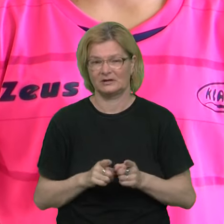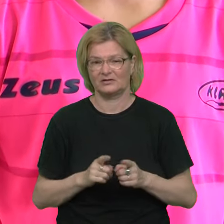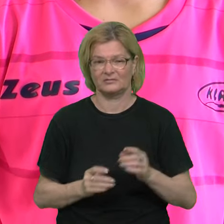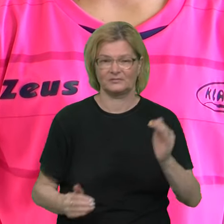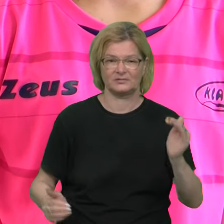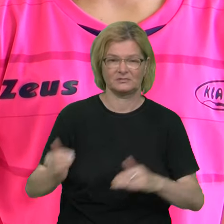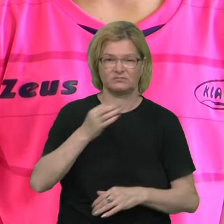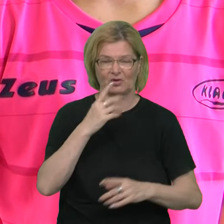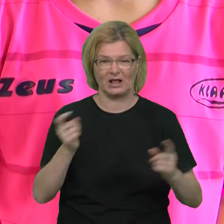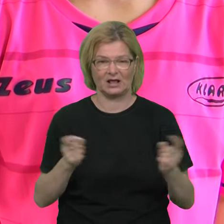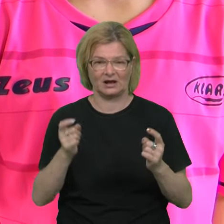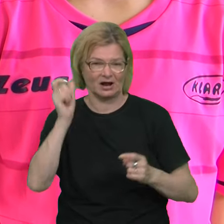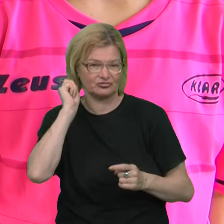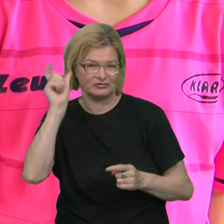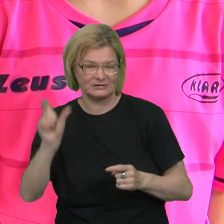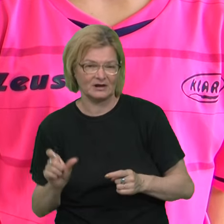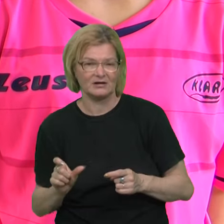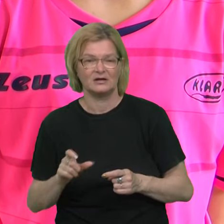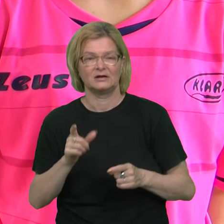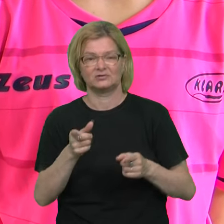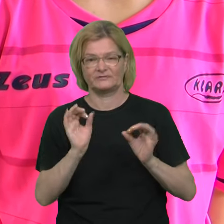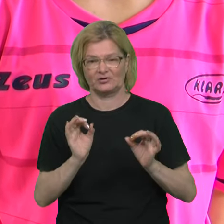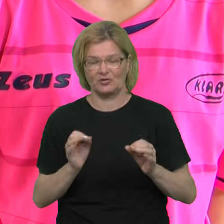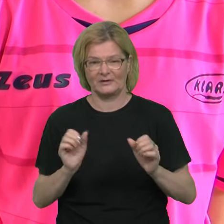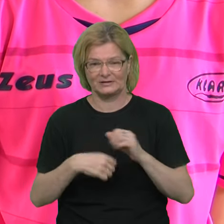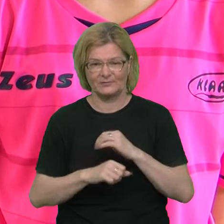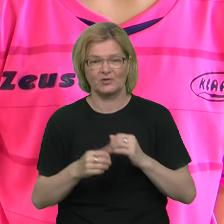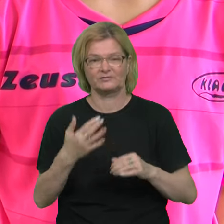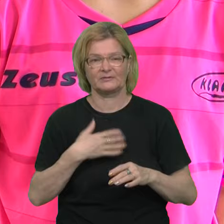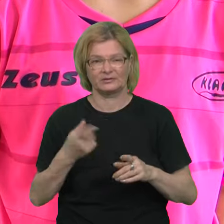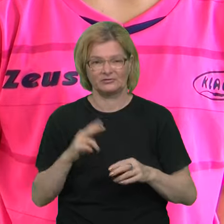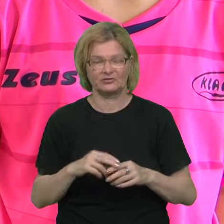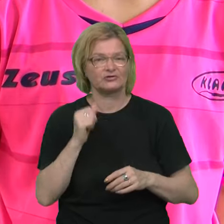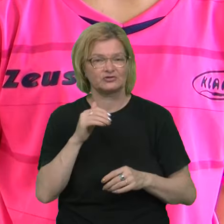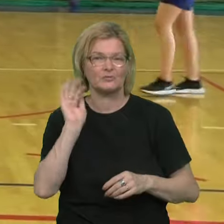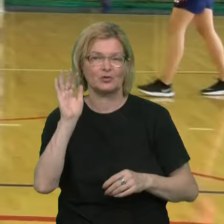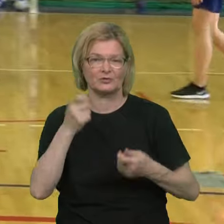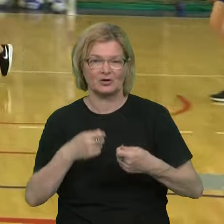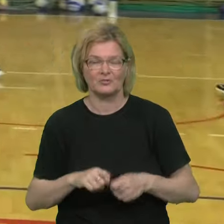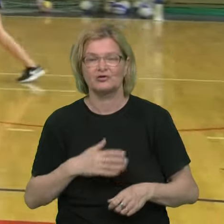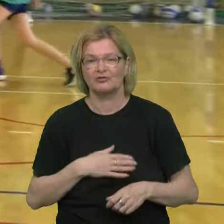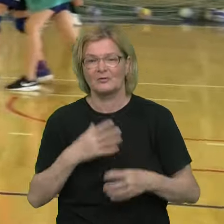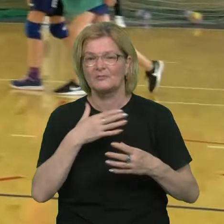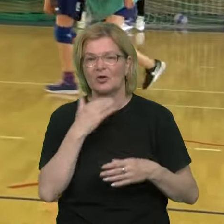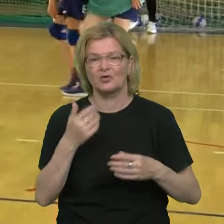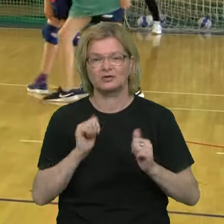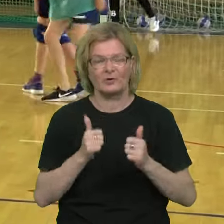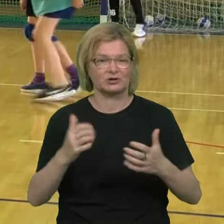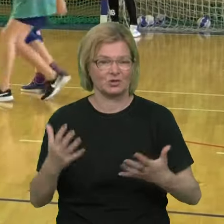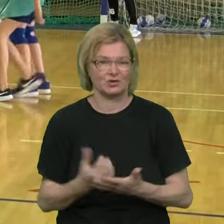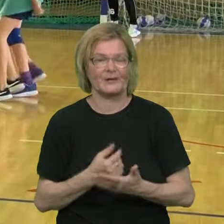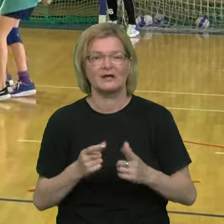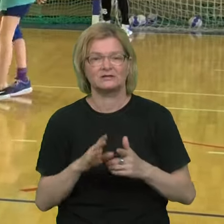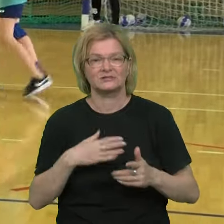Ja bi također povećala broj igračica, zato je ovo stvarno dobar sport i htjela bi da više putujemo. Ženskom rukometnom klubu želimo